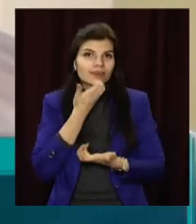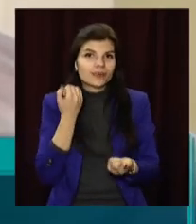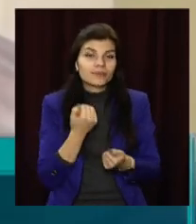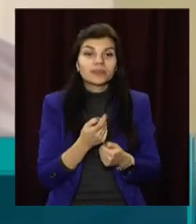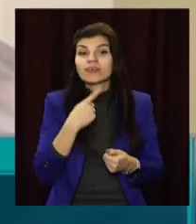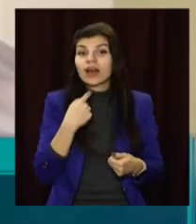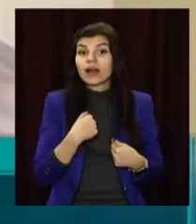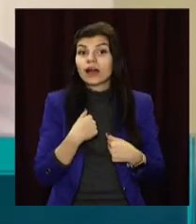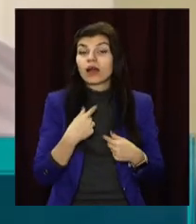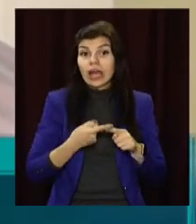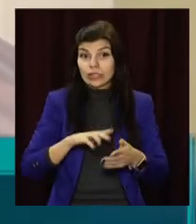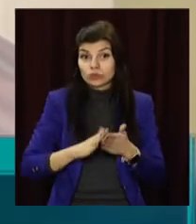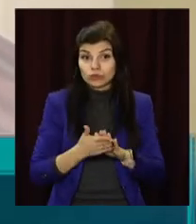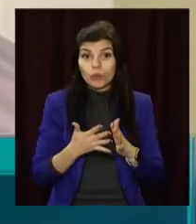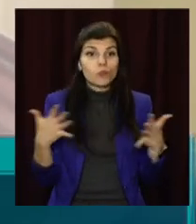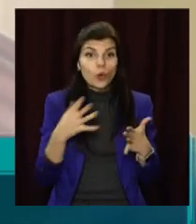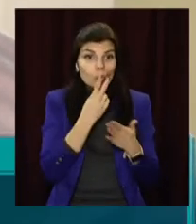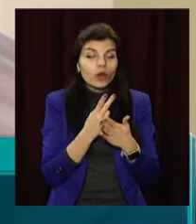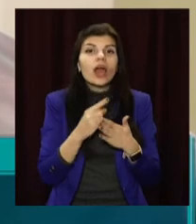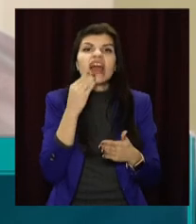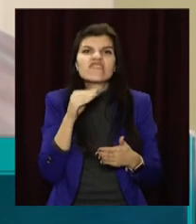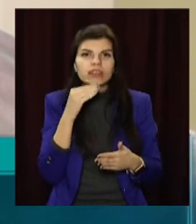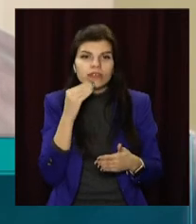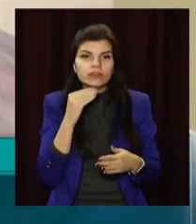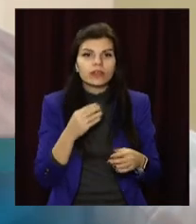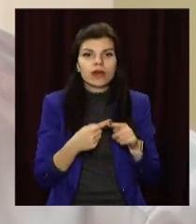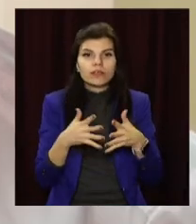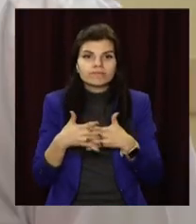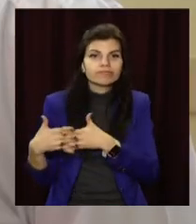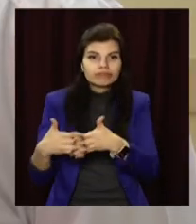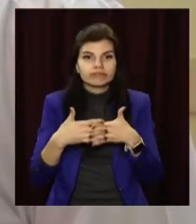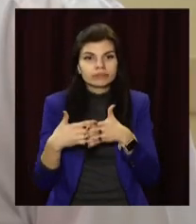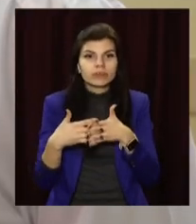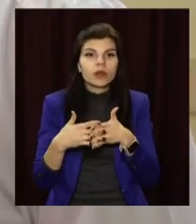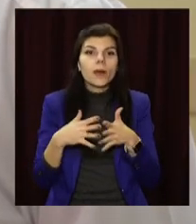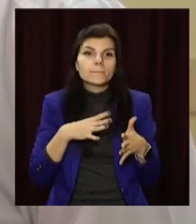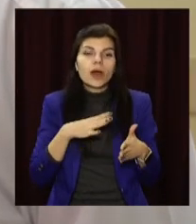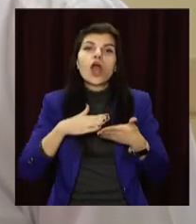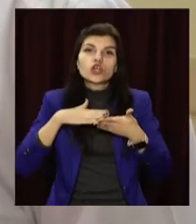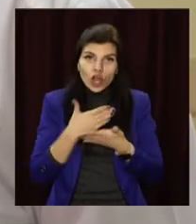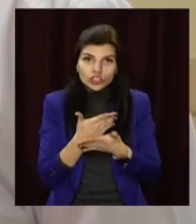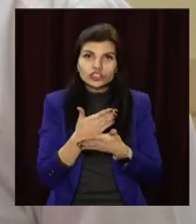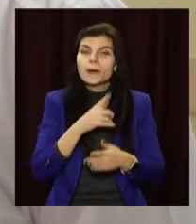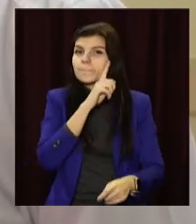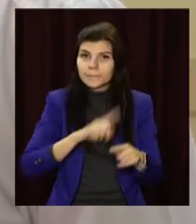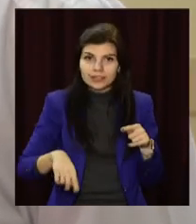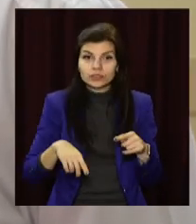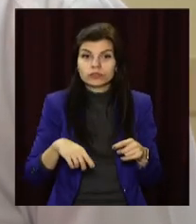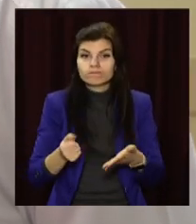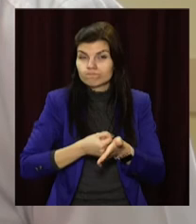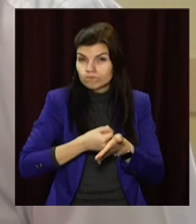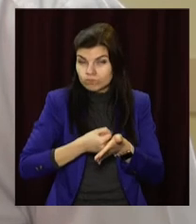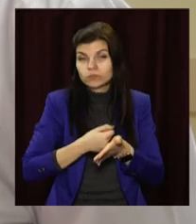мене, найбільш показовим є дуже ефективна і гармонійна співпраця, була спрацьована якісно, швидко